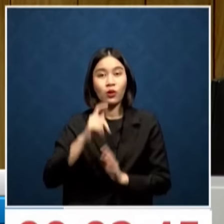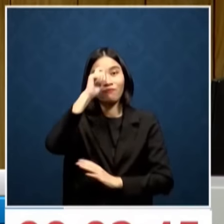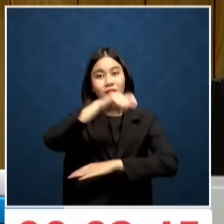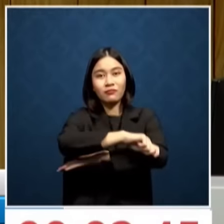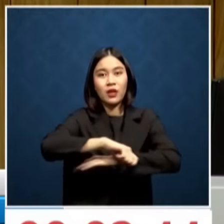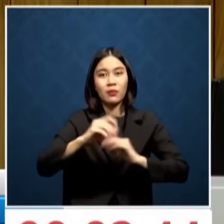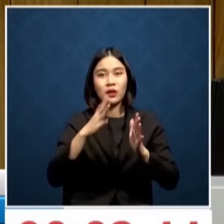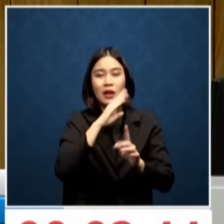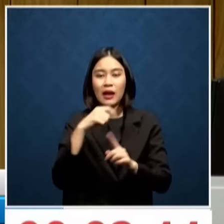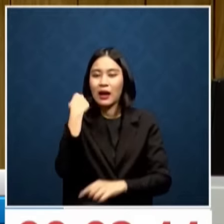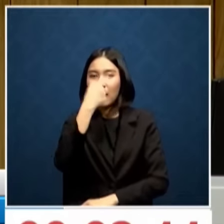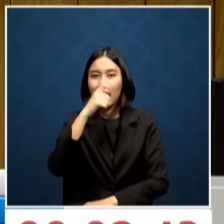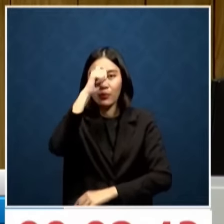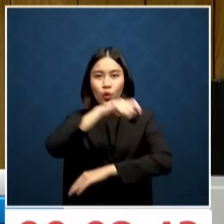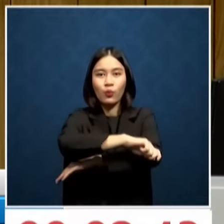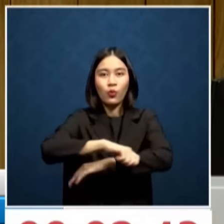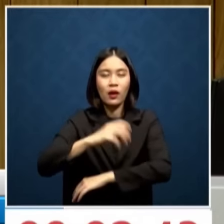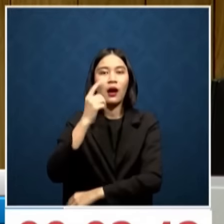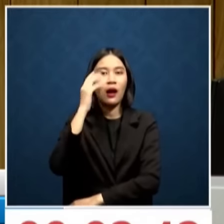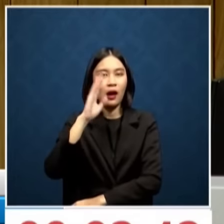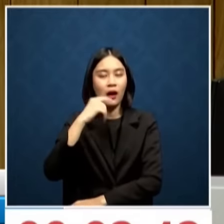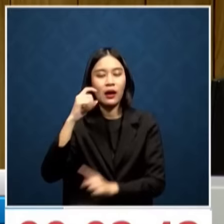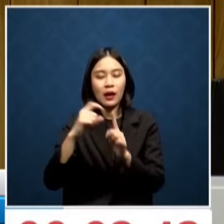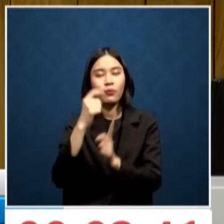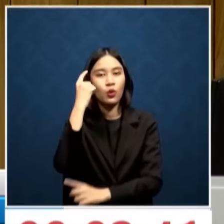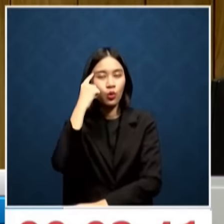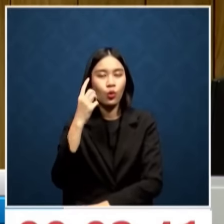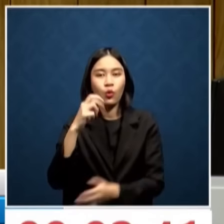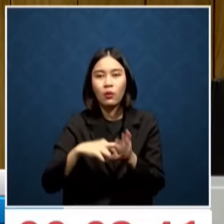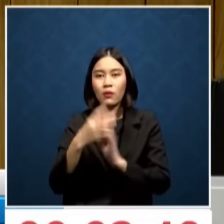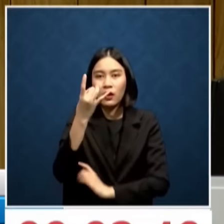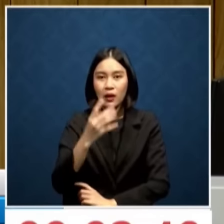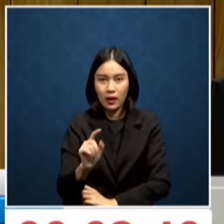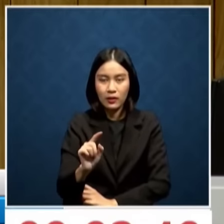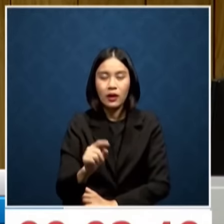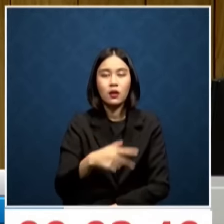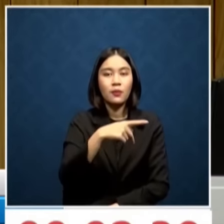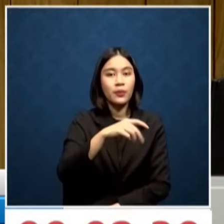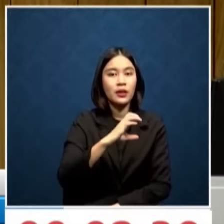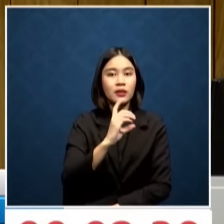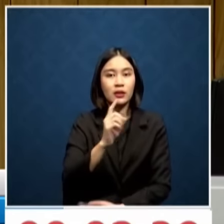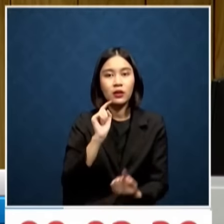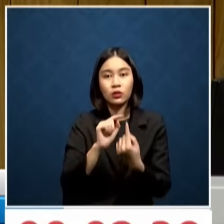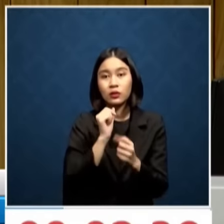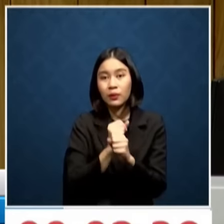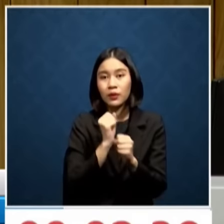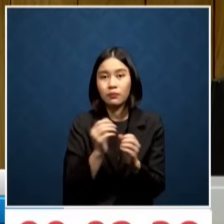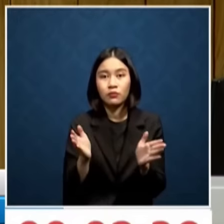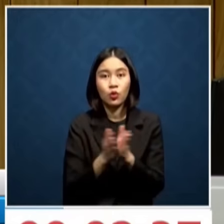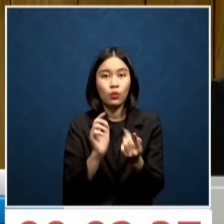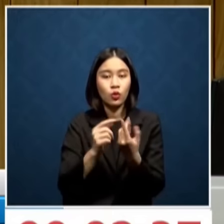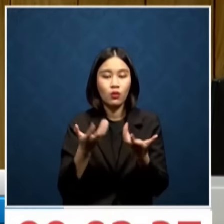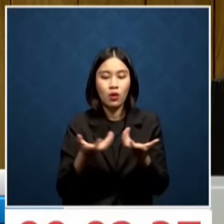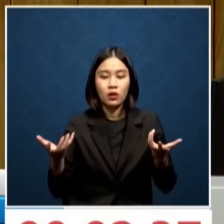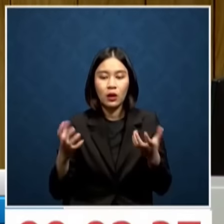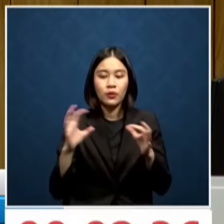ครับแต่ถ้าท่านไหนเป็นเอนจิเนียร์นะท่านก็จะทราบดีว่าที่ผมพูดถึงอะไรแล้วนอกจากนี้ PCB ยังไปใช้ประกอบเป็นอุ